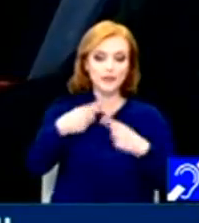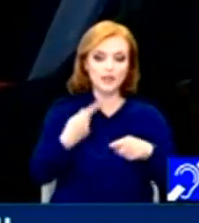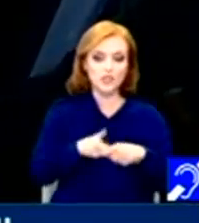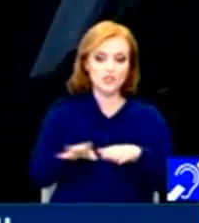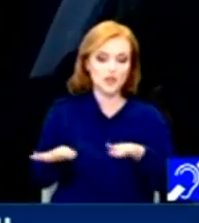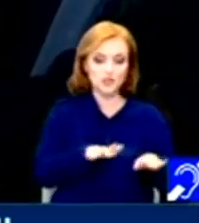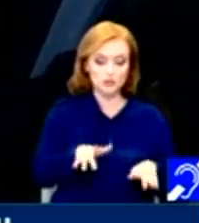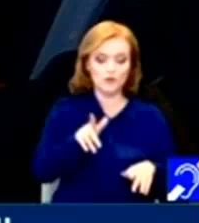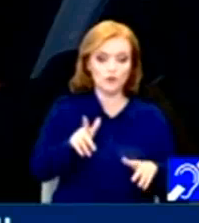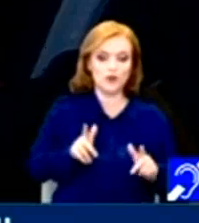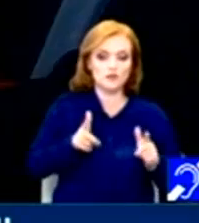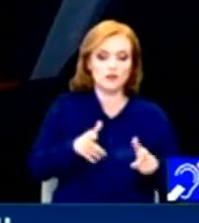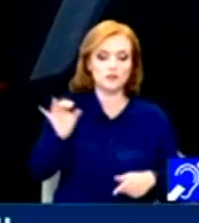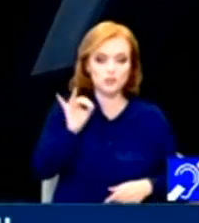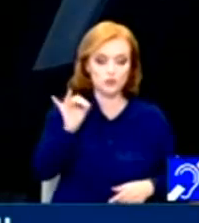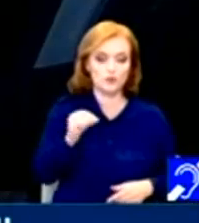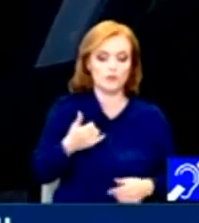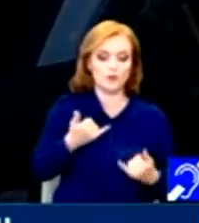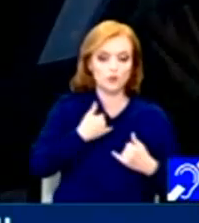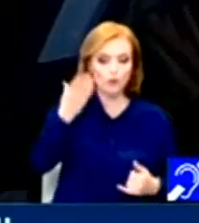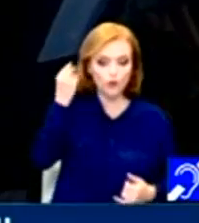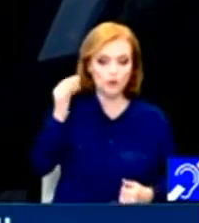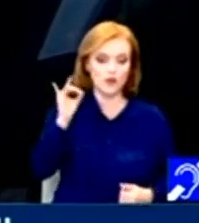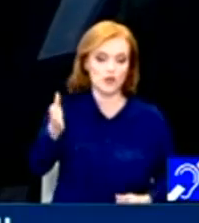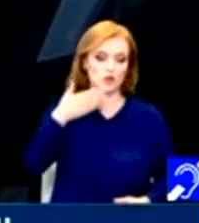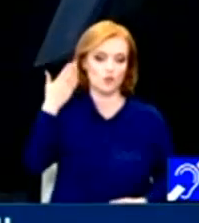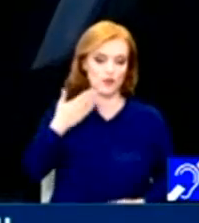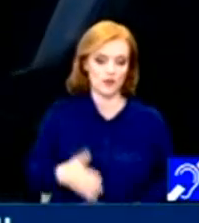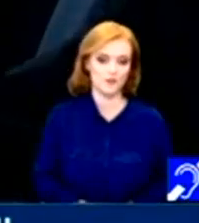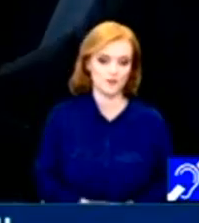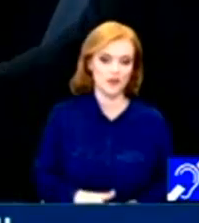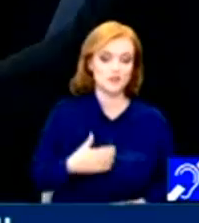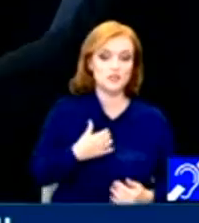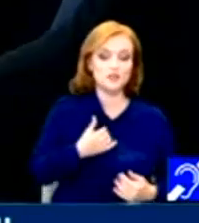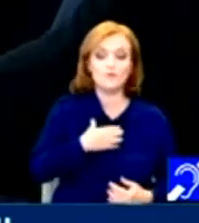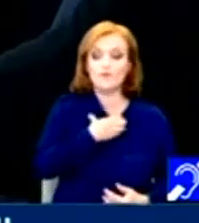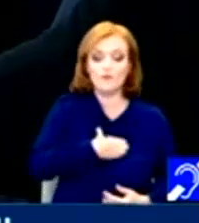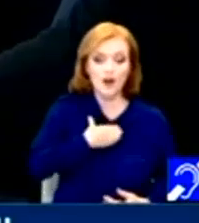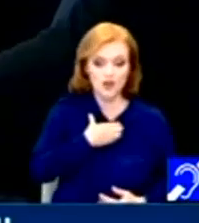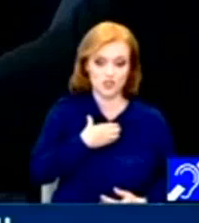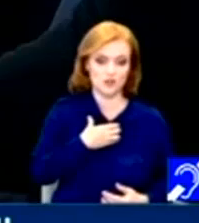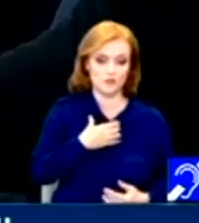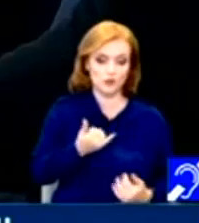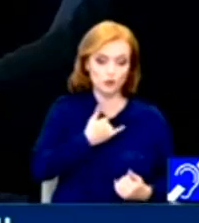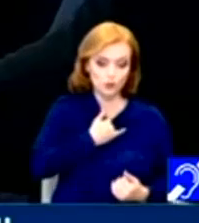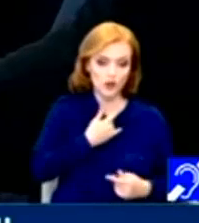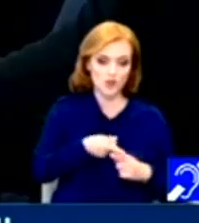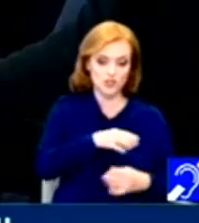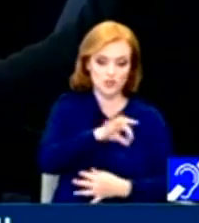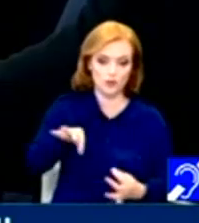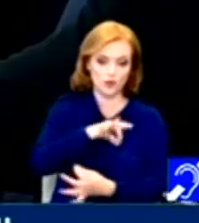faceți istorie pentru Republica Moldova, pentru România. Este de o importanță vitală pentru Republica Moldova să aibă mai multe surse